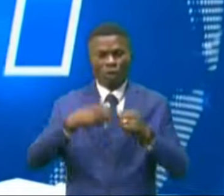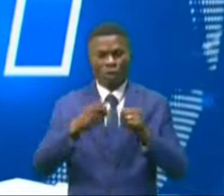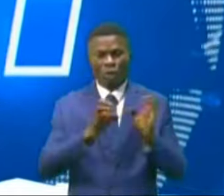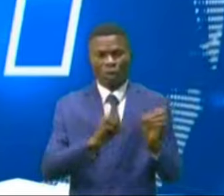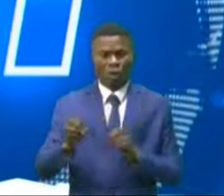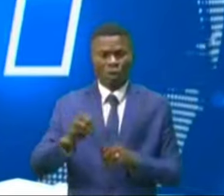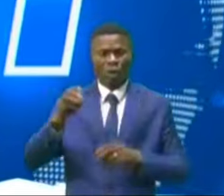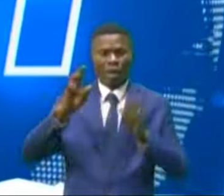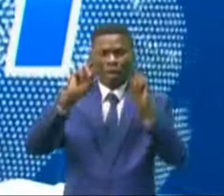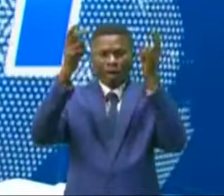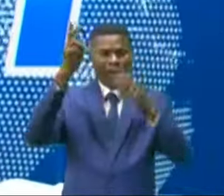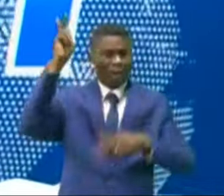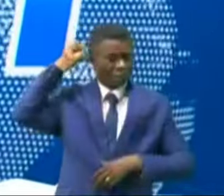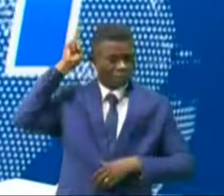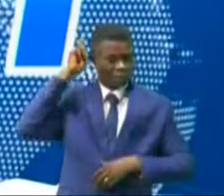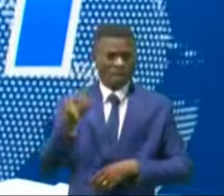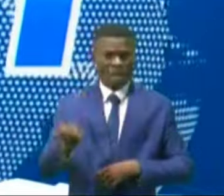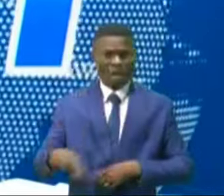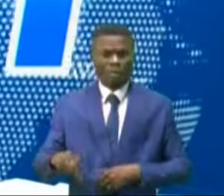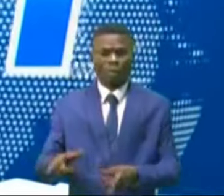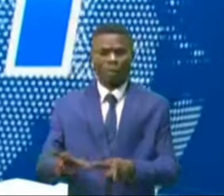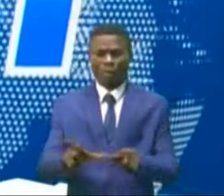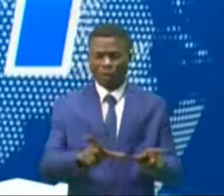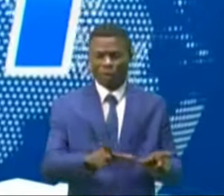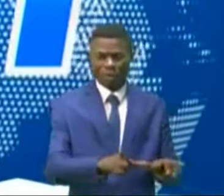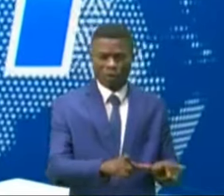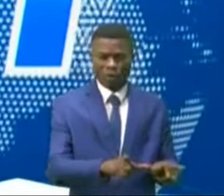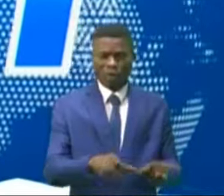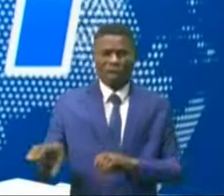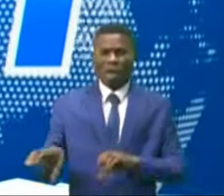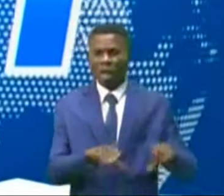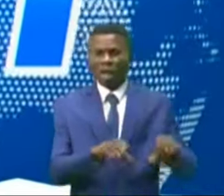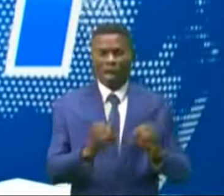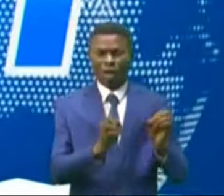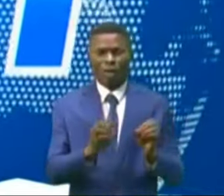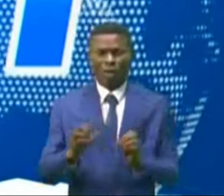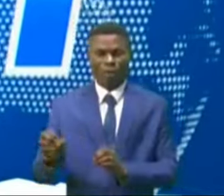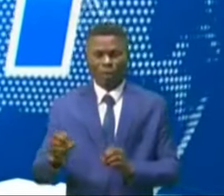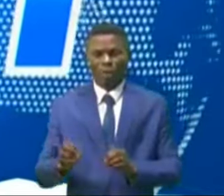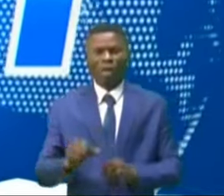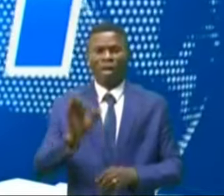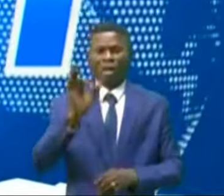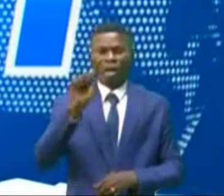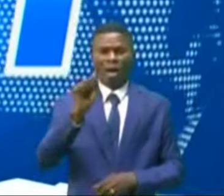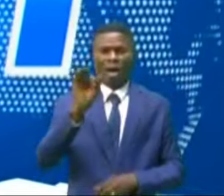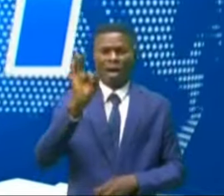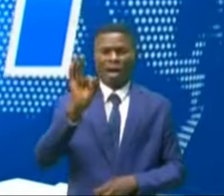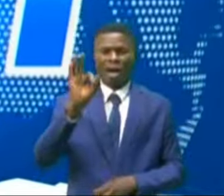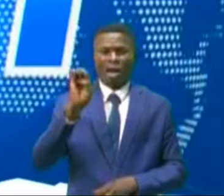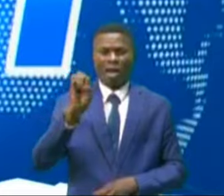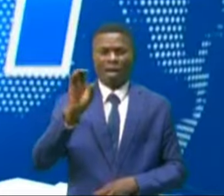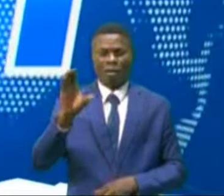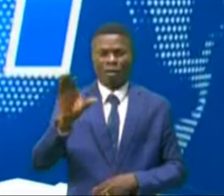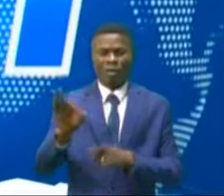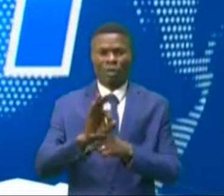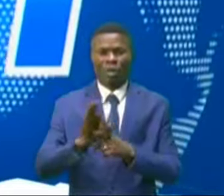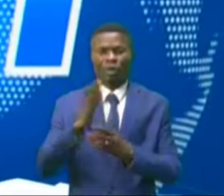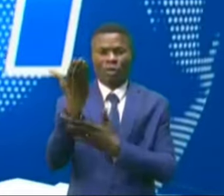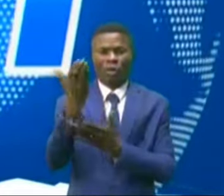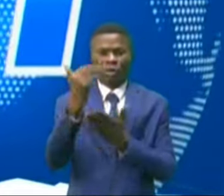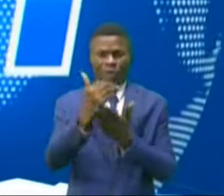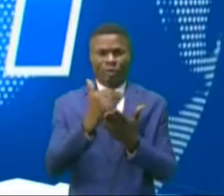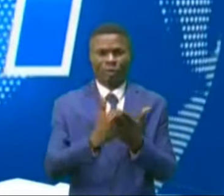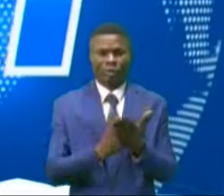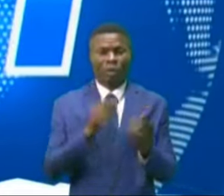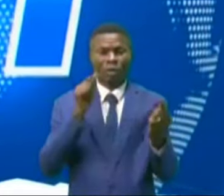à Kolwezi dans la province du Lualaba. Une manifestation organisée par la FEC qui a permis de formuler des recommandations